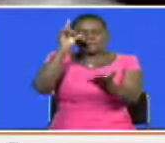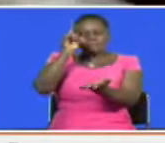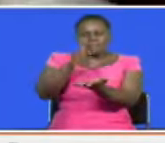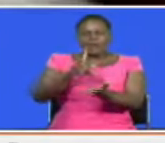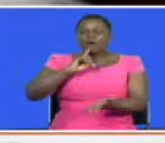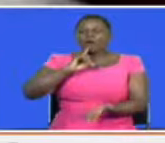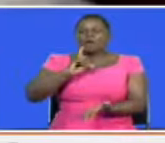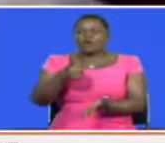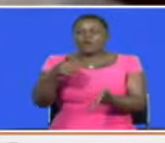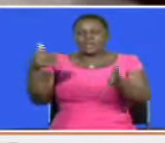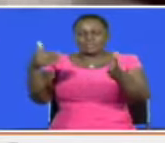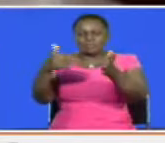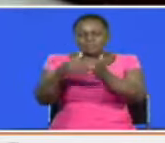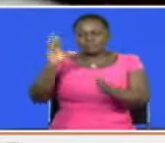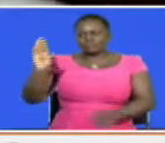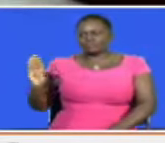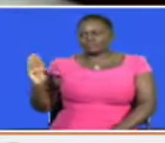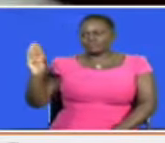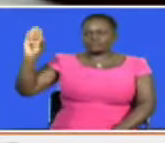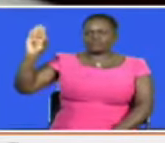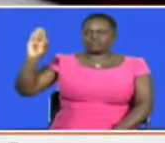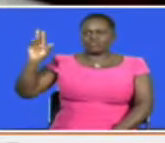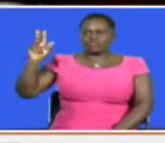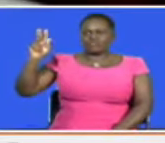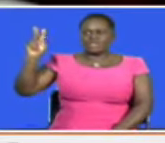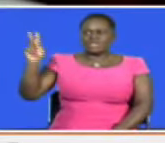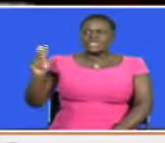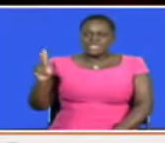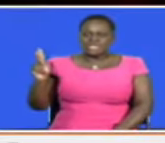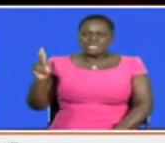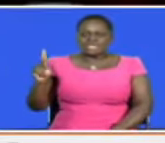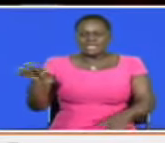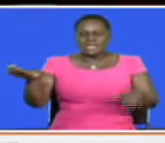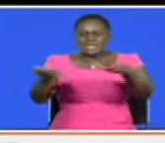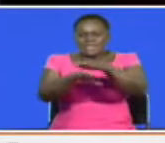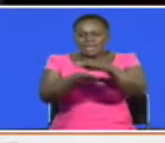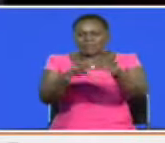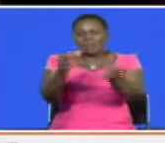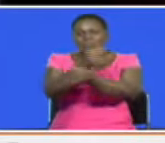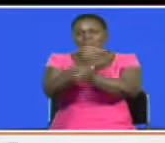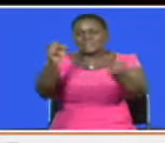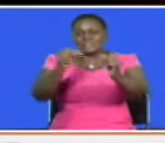maagizo ya kuzuia kuapishwa kwa kithure Kiki kuwa Naibu wa Rais